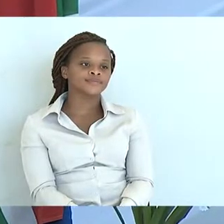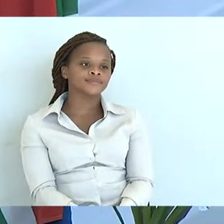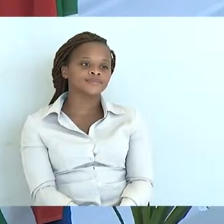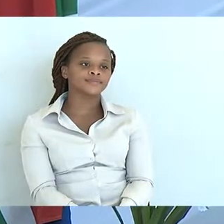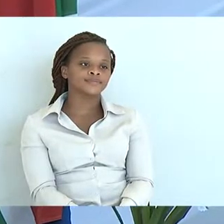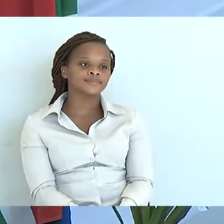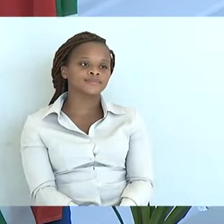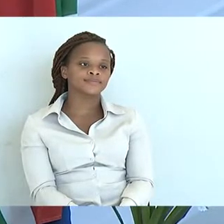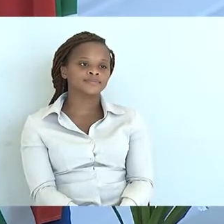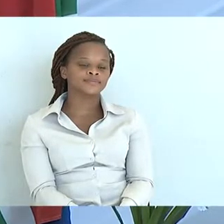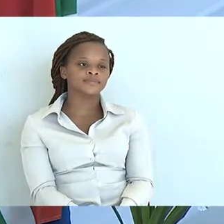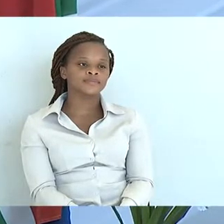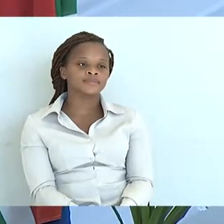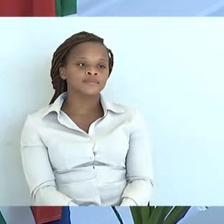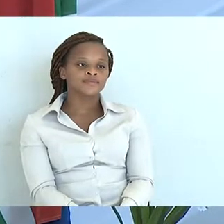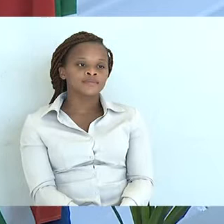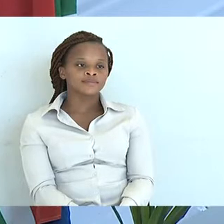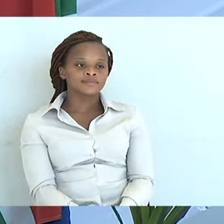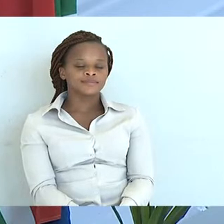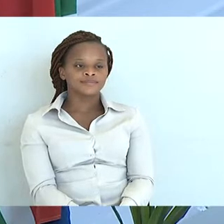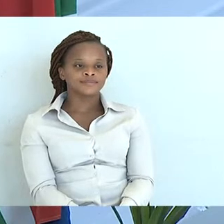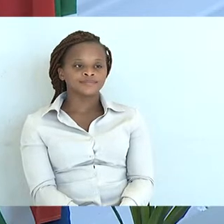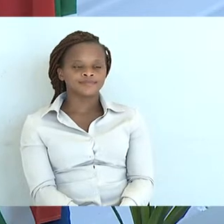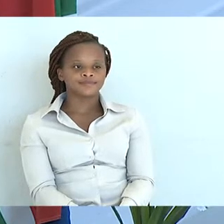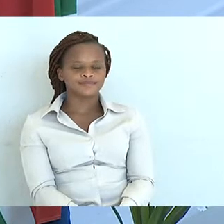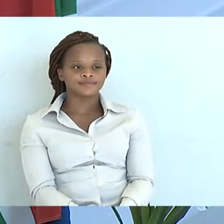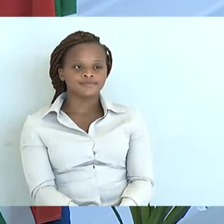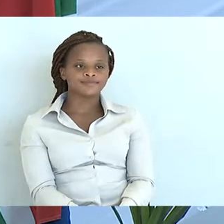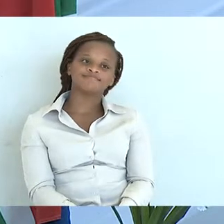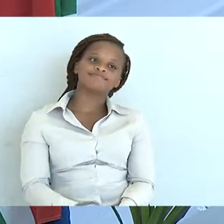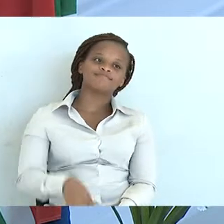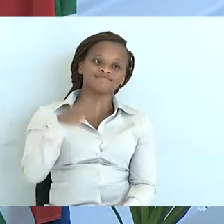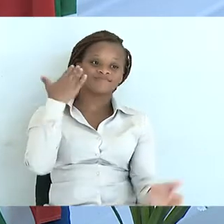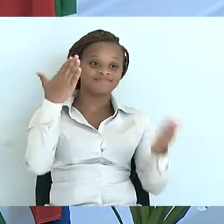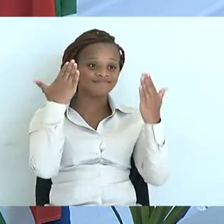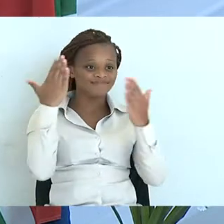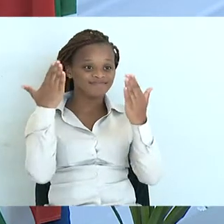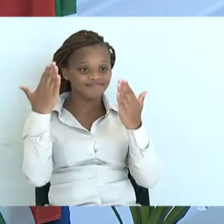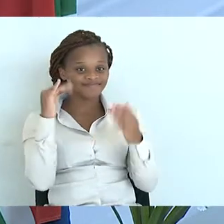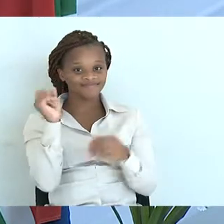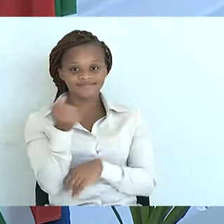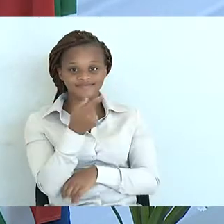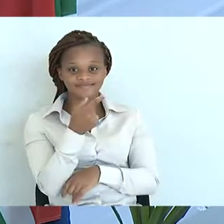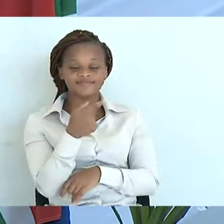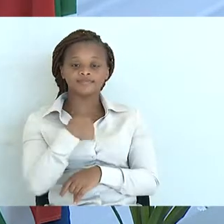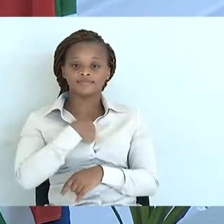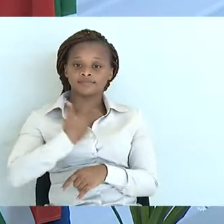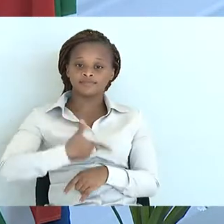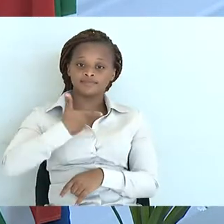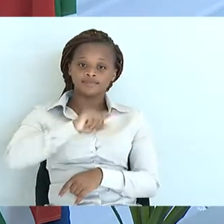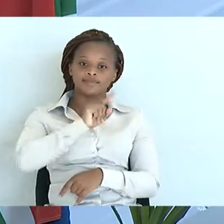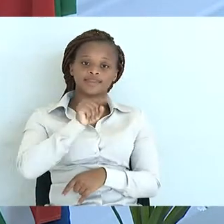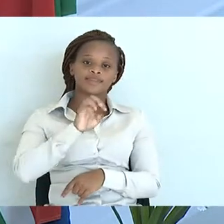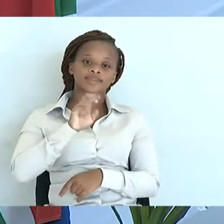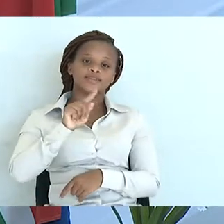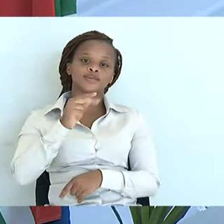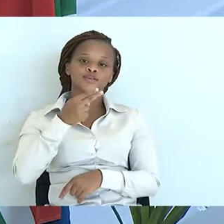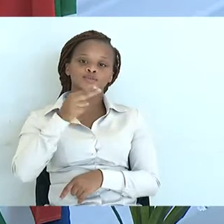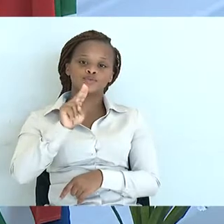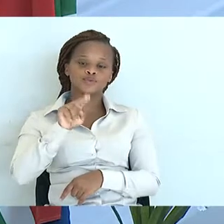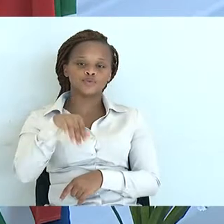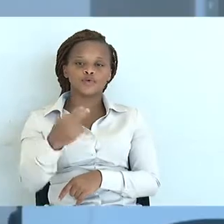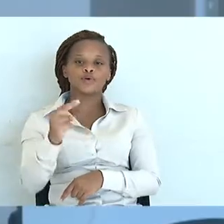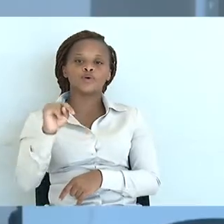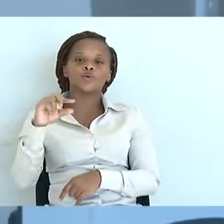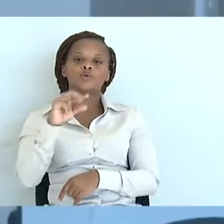Ngibingelele ikhulu zethu, ngibingelele nabo bonke abakhona phakathi. Igama lami uZethu Wangubane,